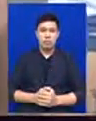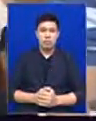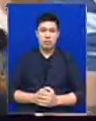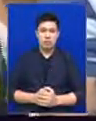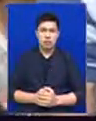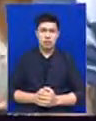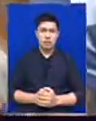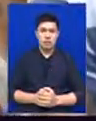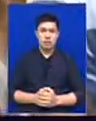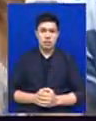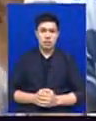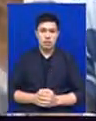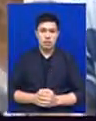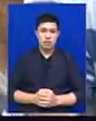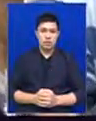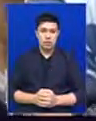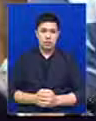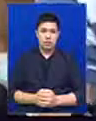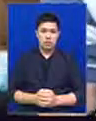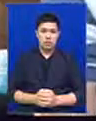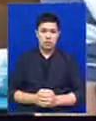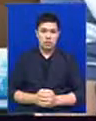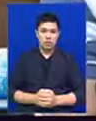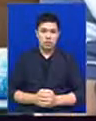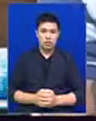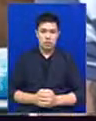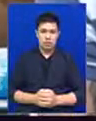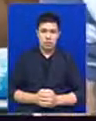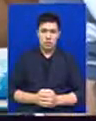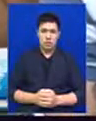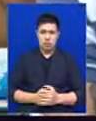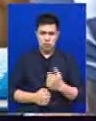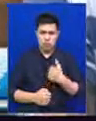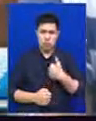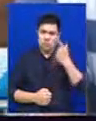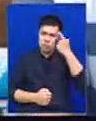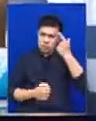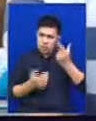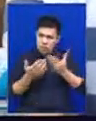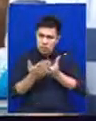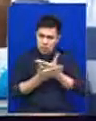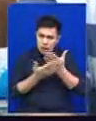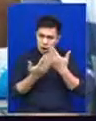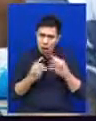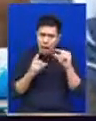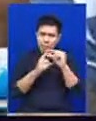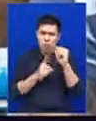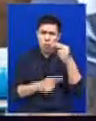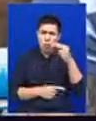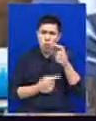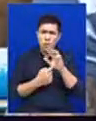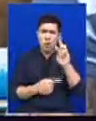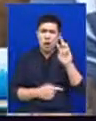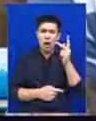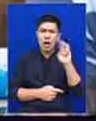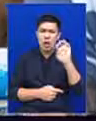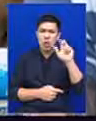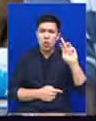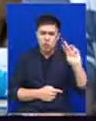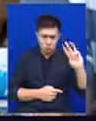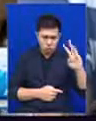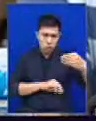แต่ถ้าเราบอกว่าเราได้พิจารณาแล้วเราตรวจสอบแล้วมันไม่ใช่ความผิดเพราะว่าในการ